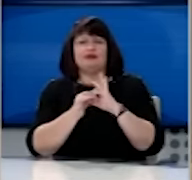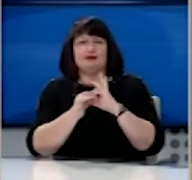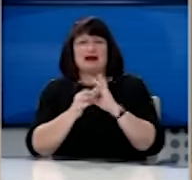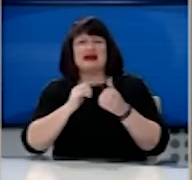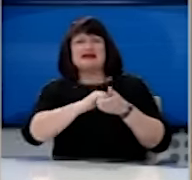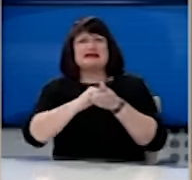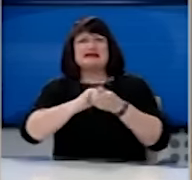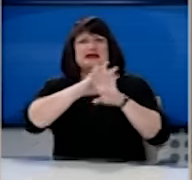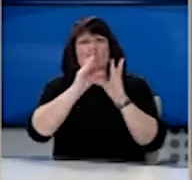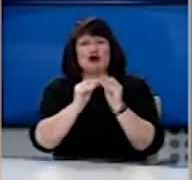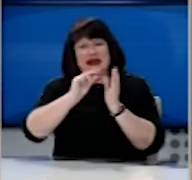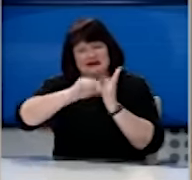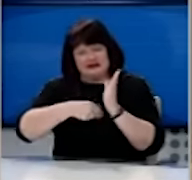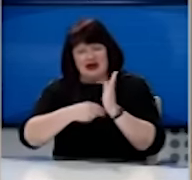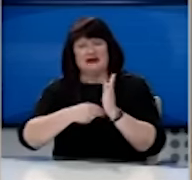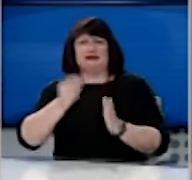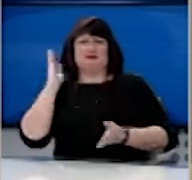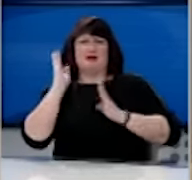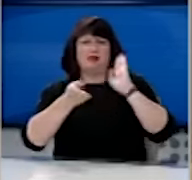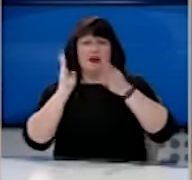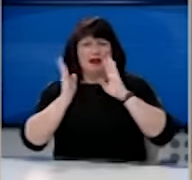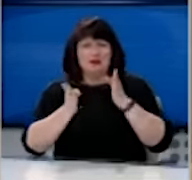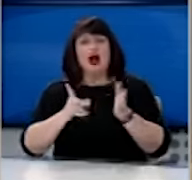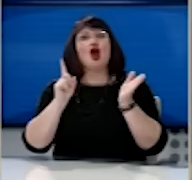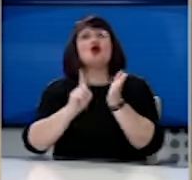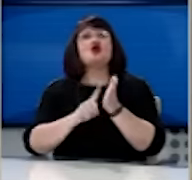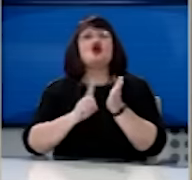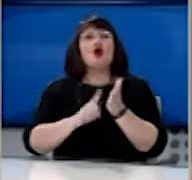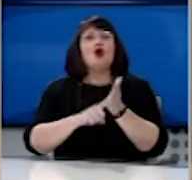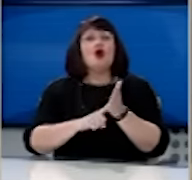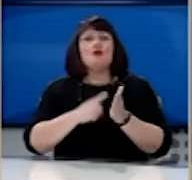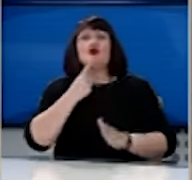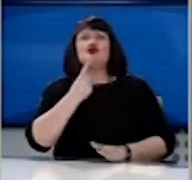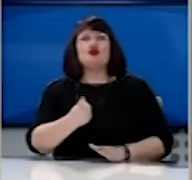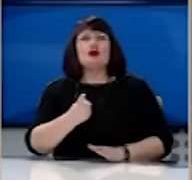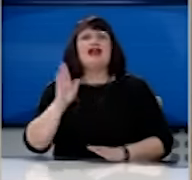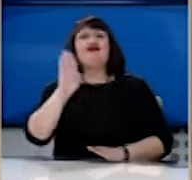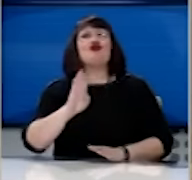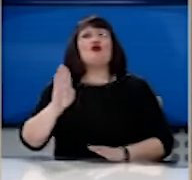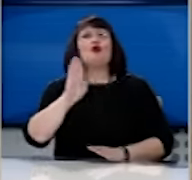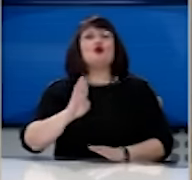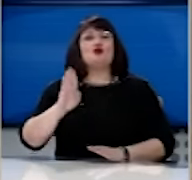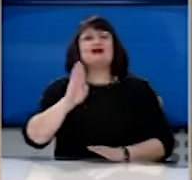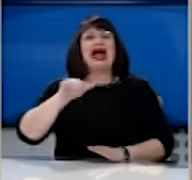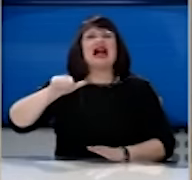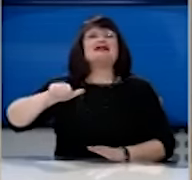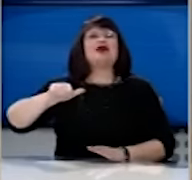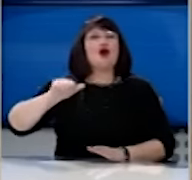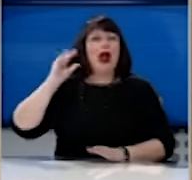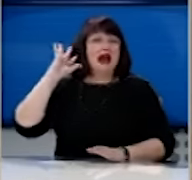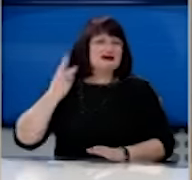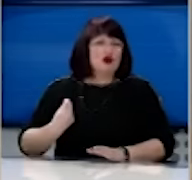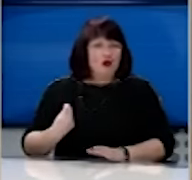συλλογικές συμβάσεις εργασίας, με τον νόμο που φέρνει τα ονόματα του κυρίου Βρούτση και της κυρίας Αχτιόγλου